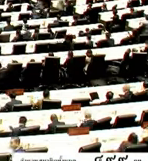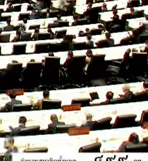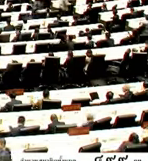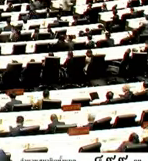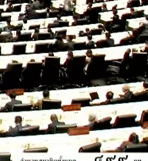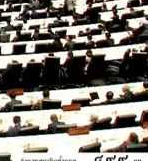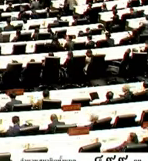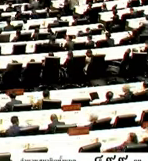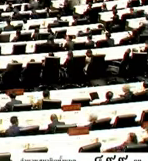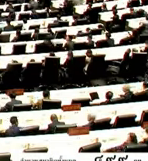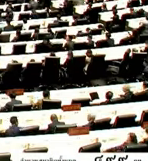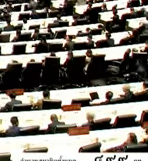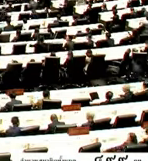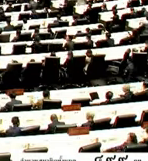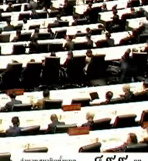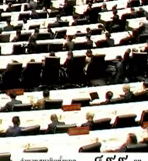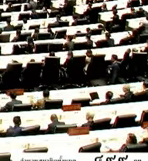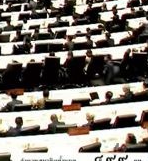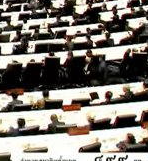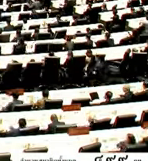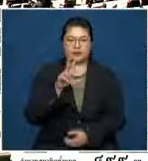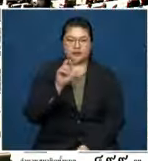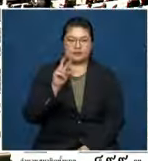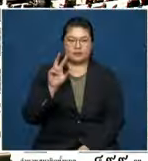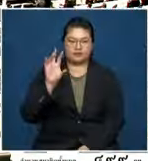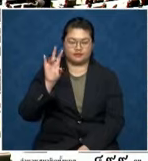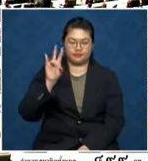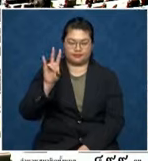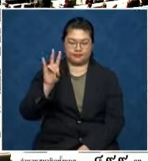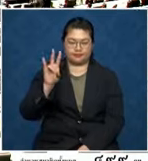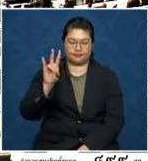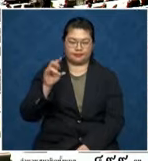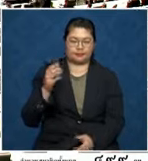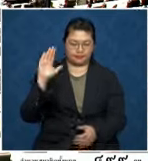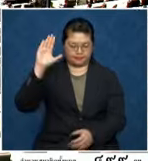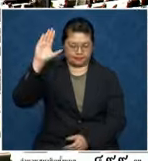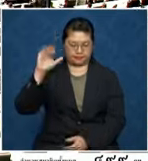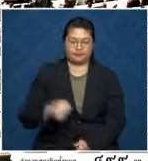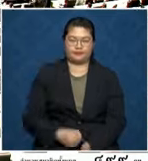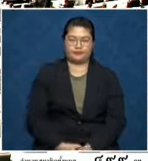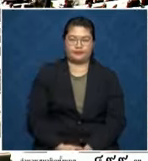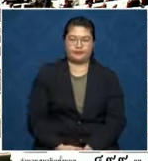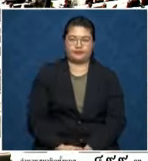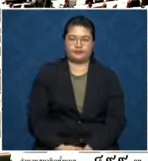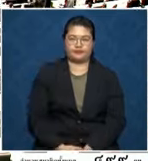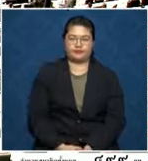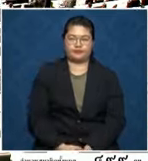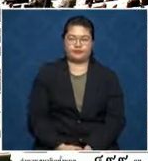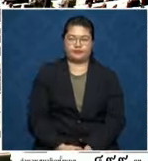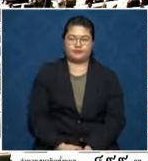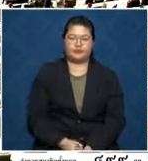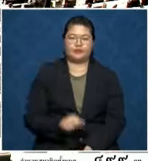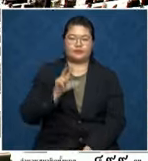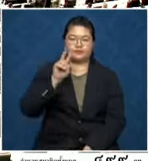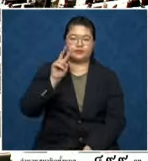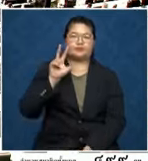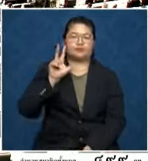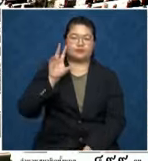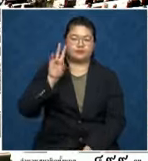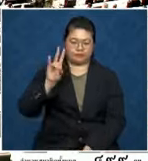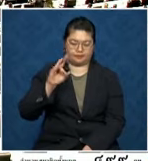ท่านประธานครับ327วรสิทธิ์แสดงตนครับ ครับ327ครับ